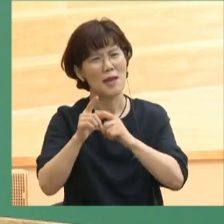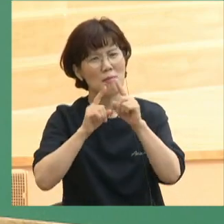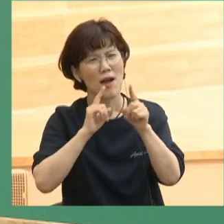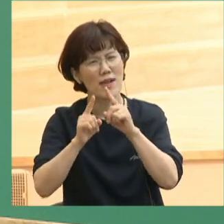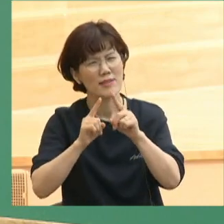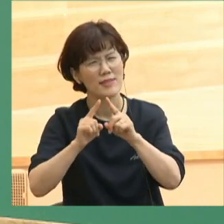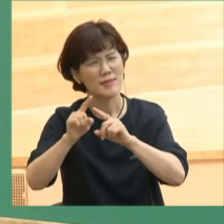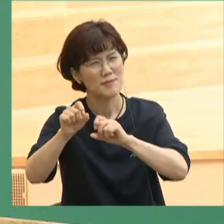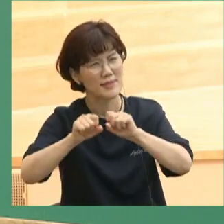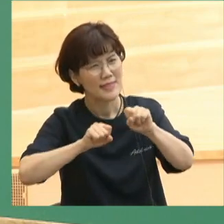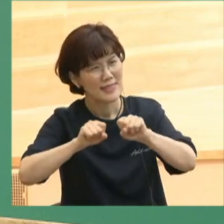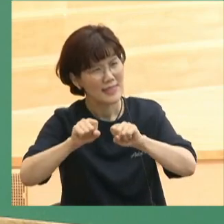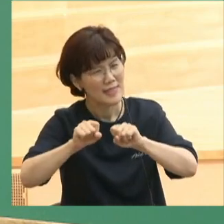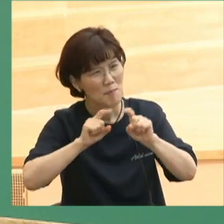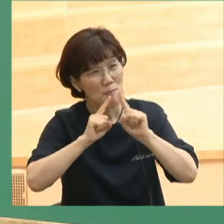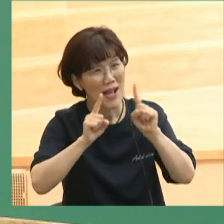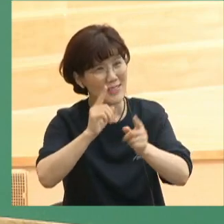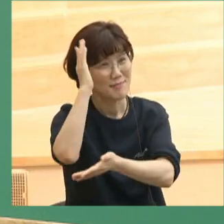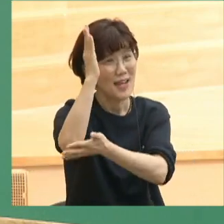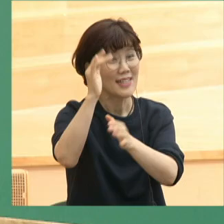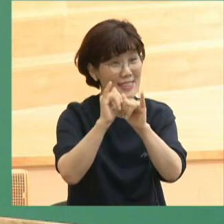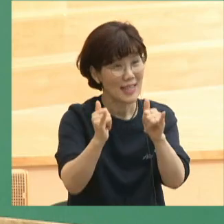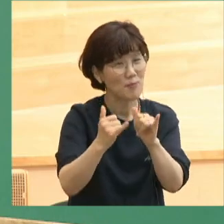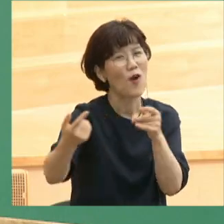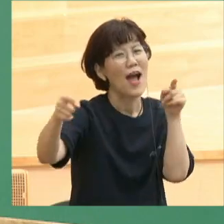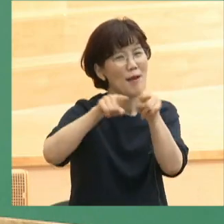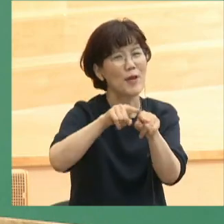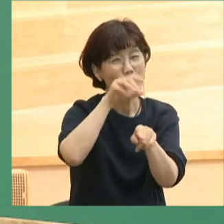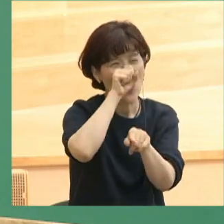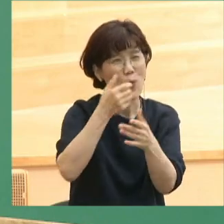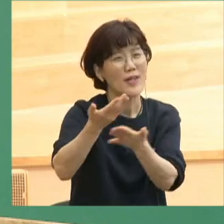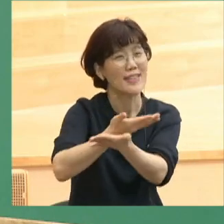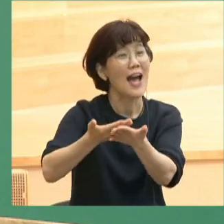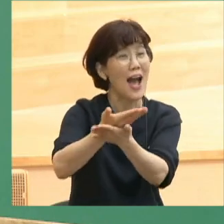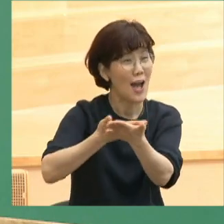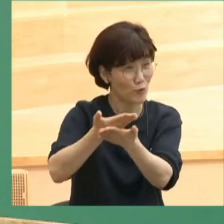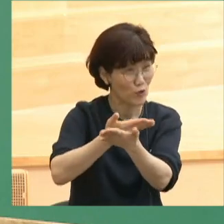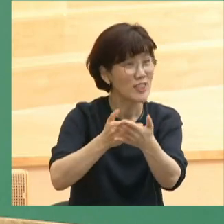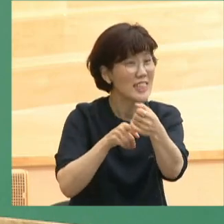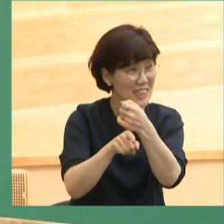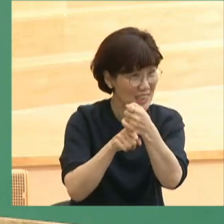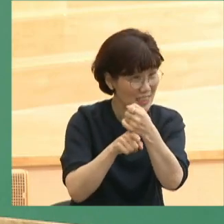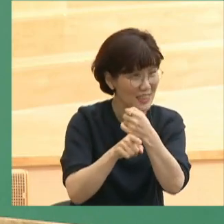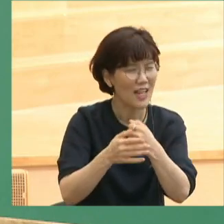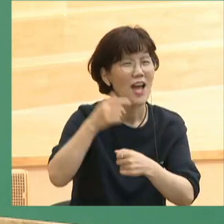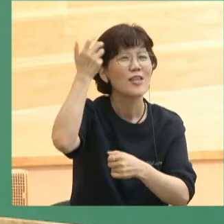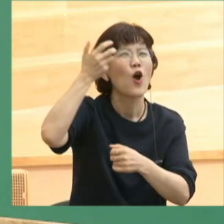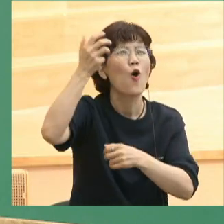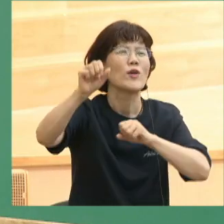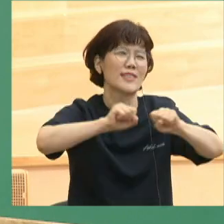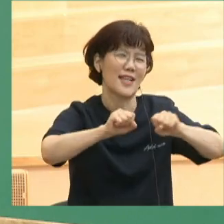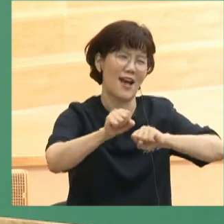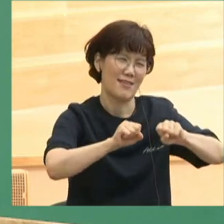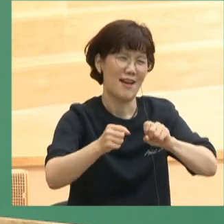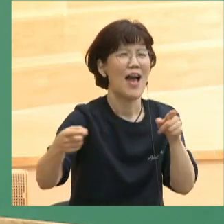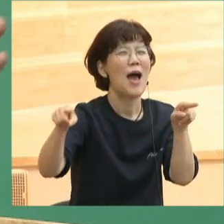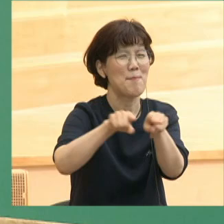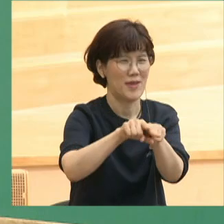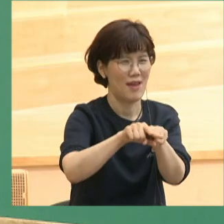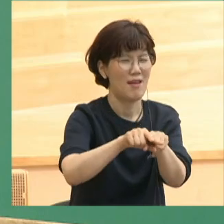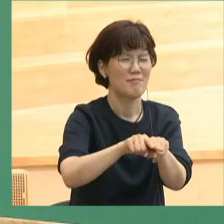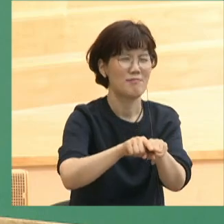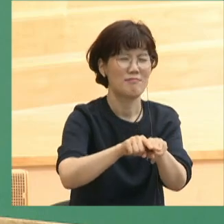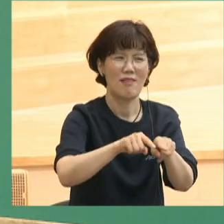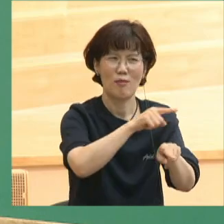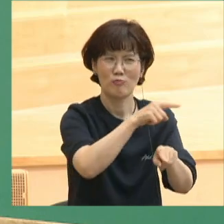말씀 사역자와 함께 모든 좋은 것을 함께하는 동력의 의미로 영혼 사역을 감당하는, 이건 완전히